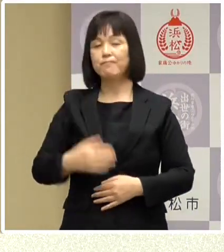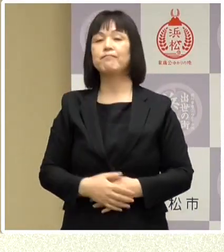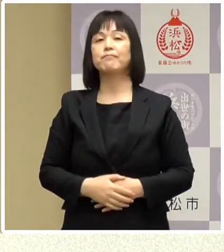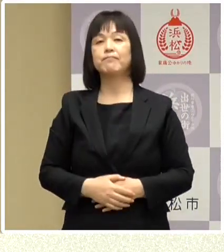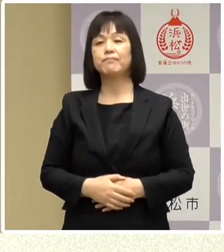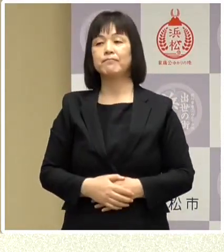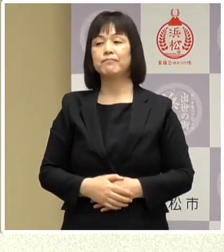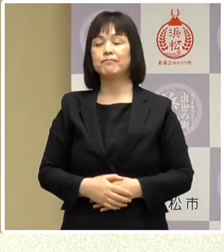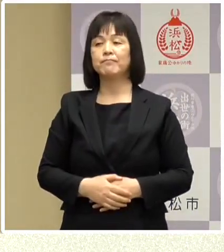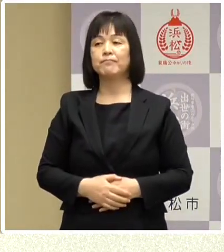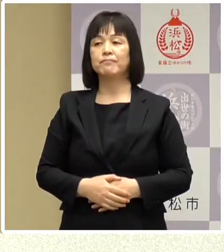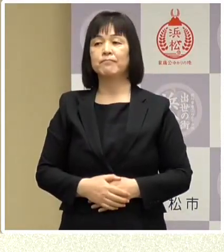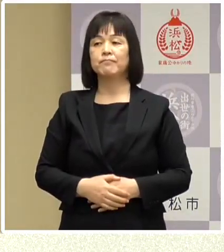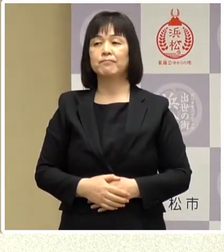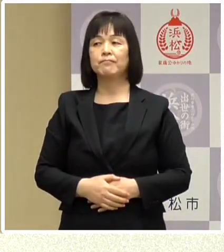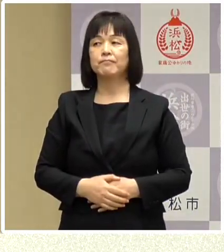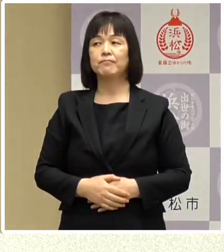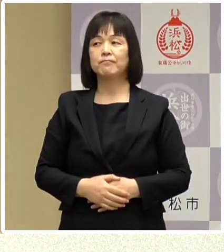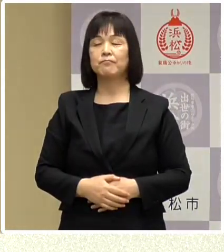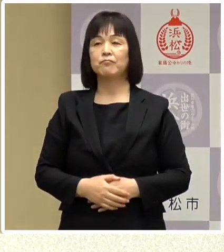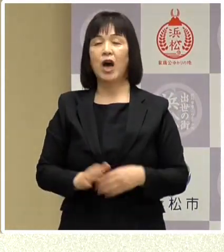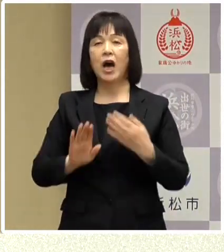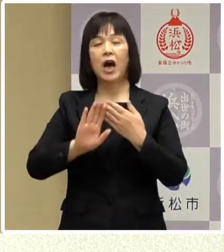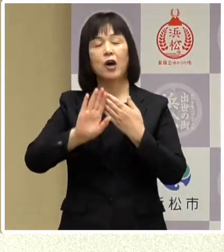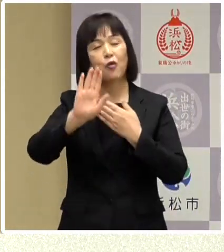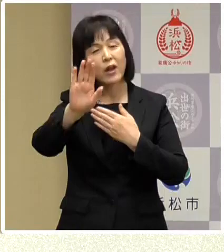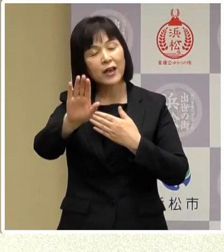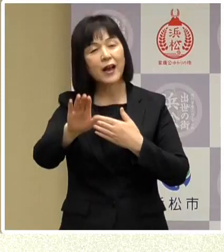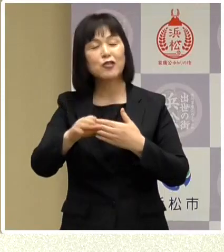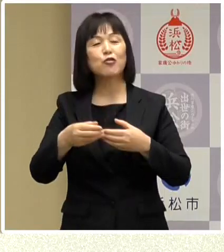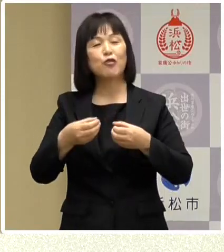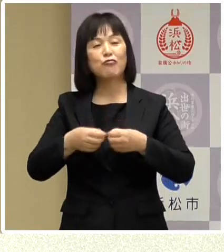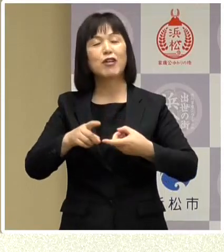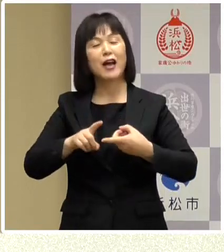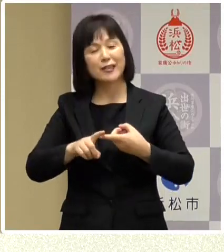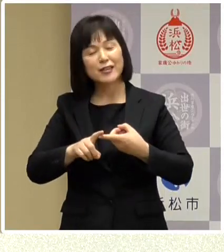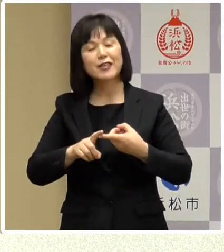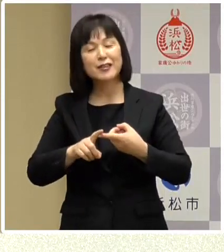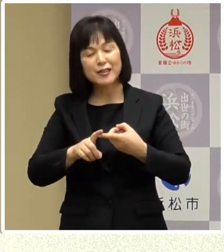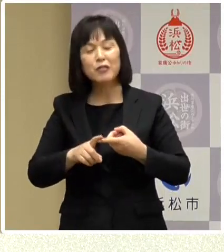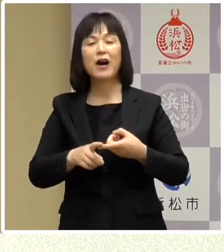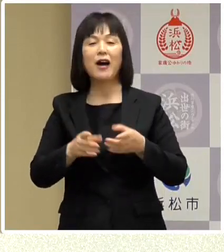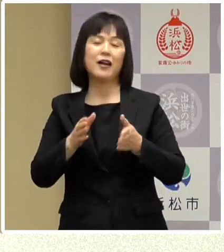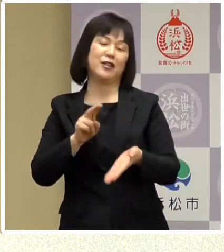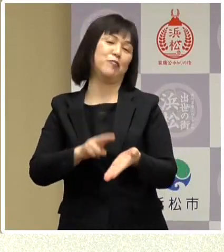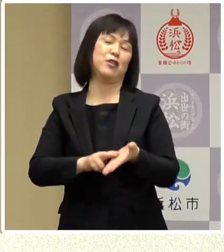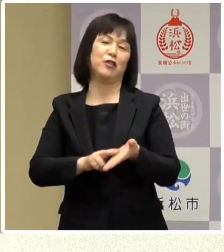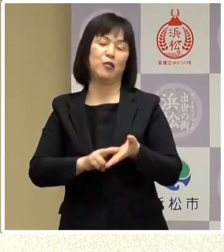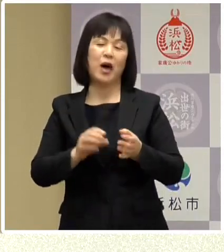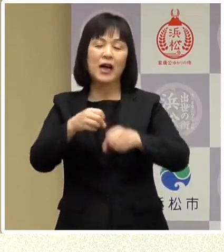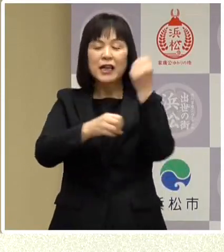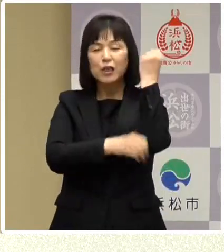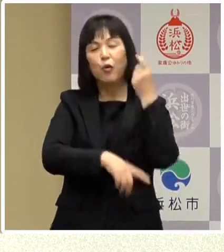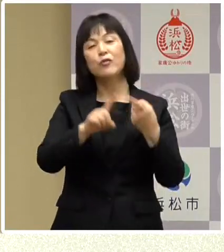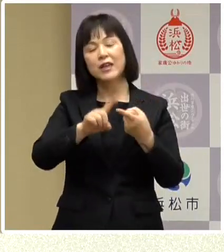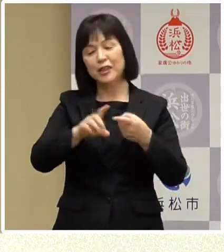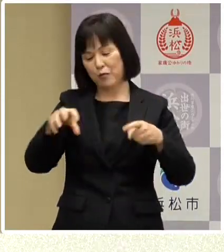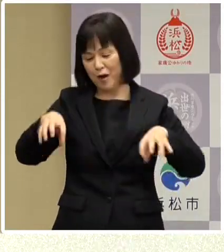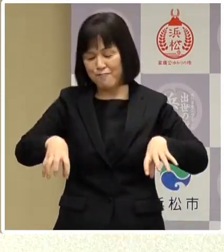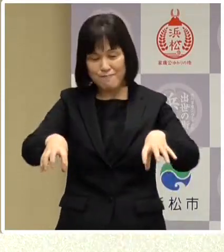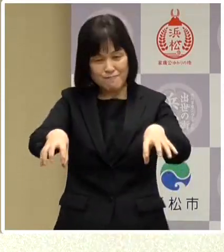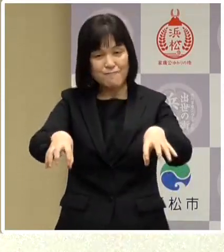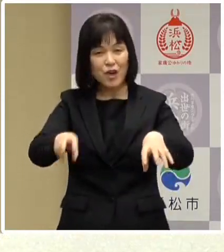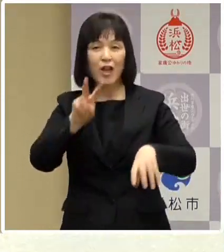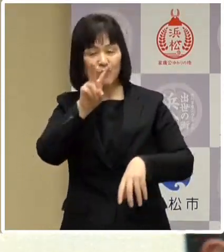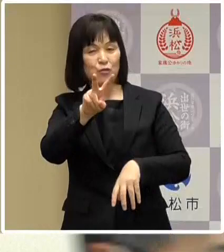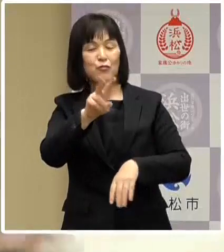で、できないところもあるけど、 は い。 これから少し調整はありますけれども、はい、基本的には両サイドからご覧いただく。 見れる。 はい。 わかりました。 はい。